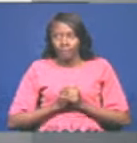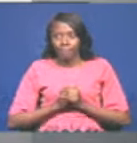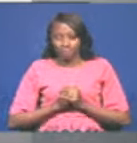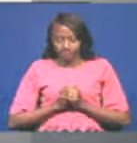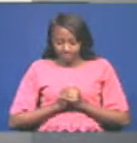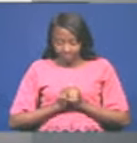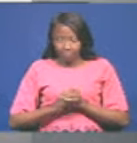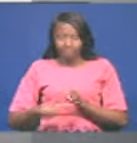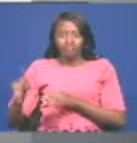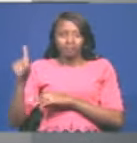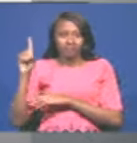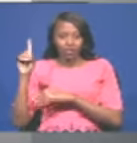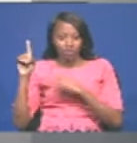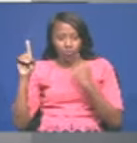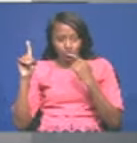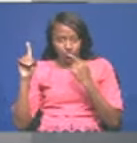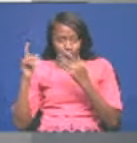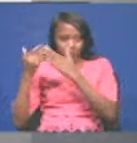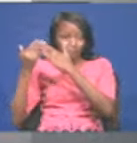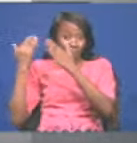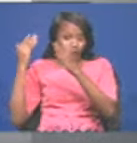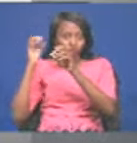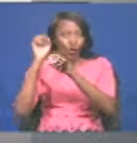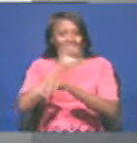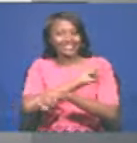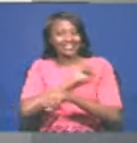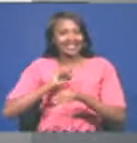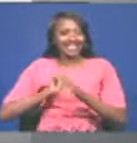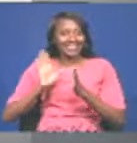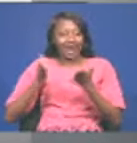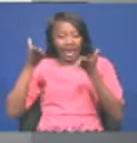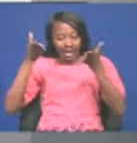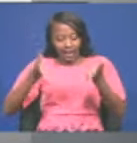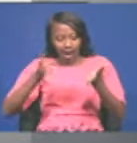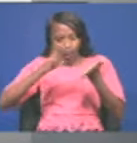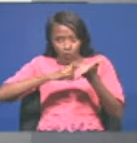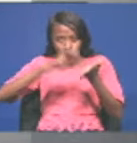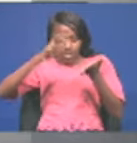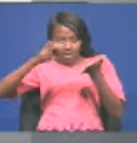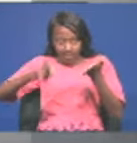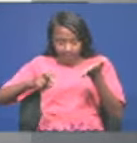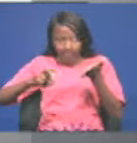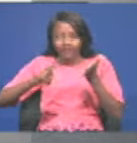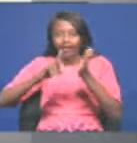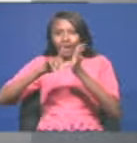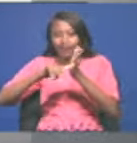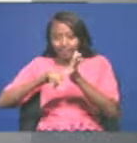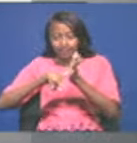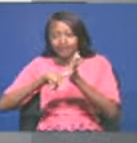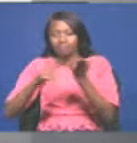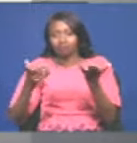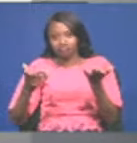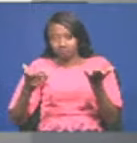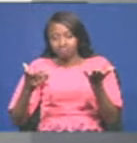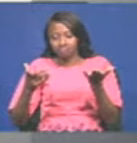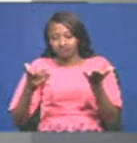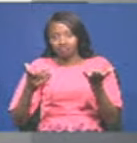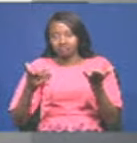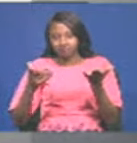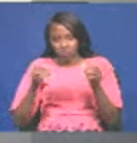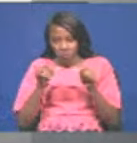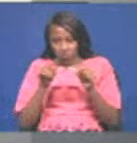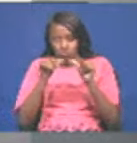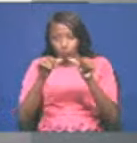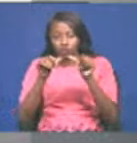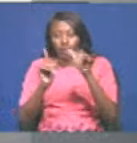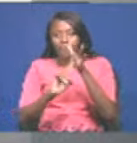Huyo naye basi alikuwa ni seneta pia ataweza kujiuzulu, ambaye ni Kipchumba Murkomen, kwa sasa atakuwa ni waziri